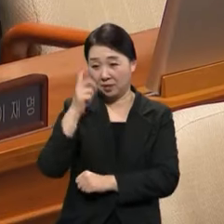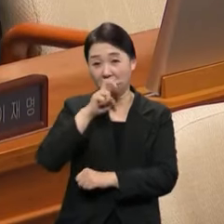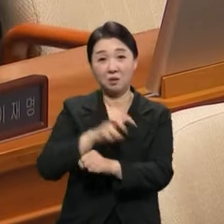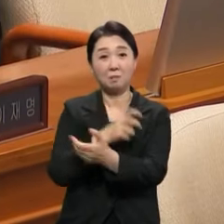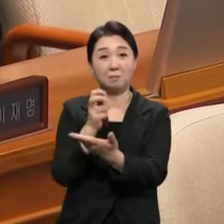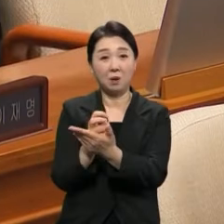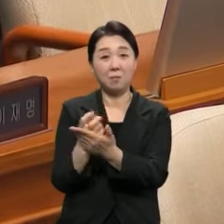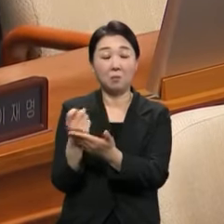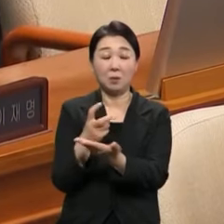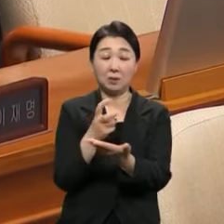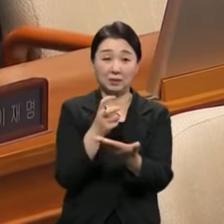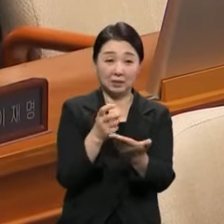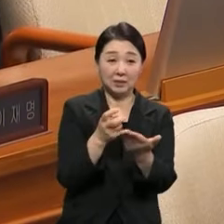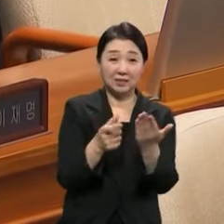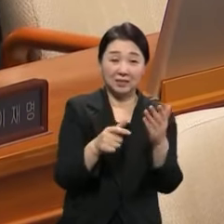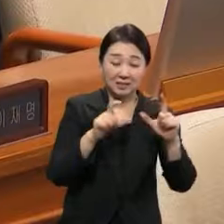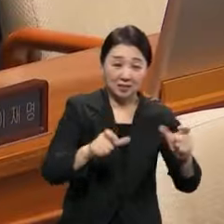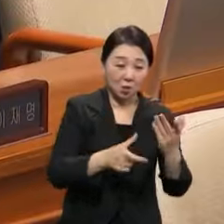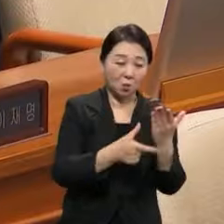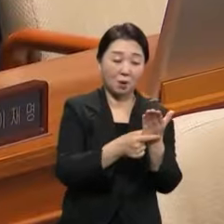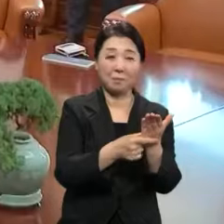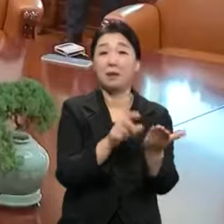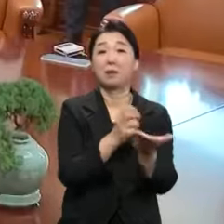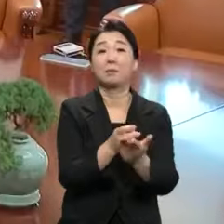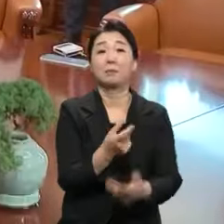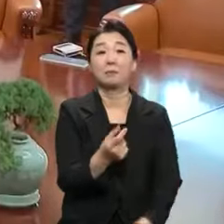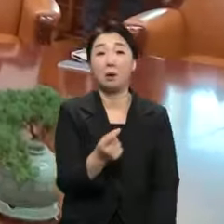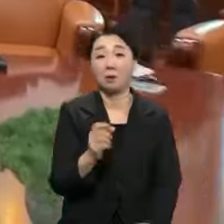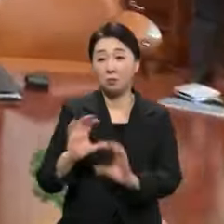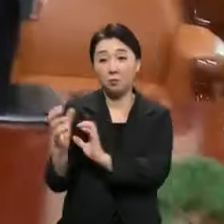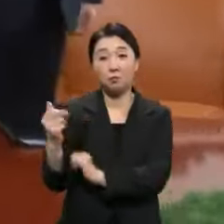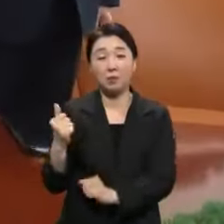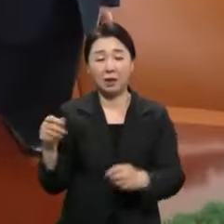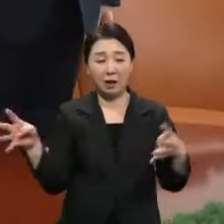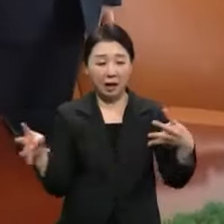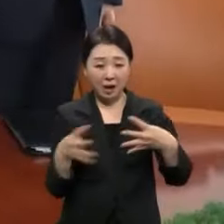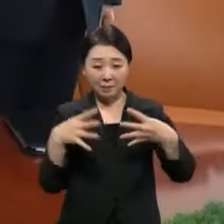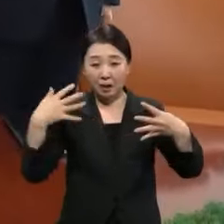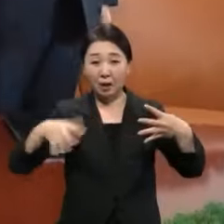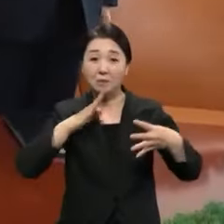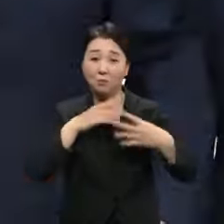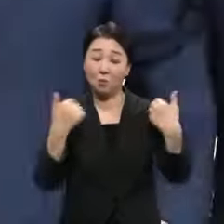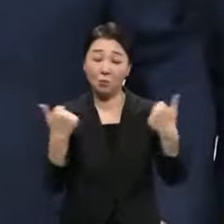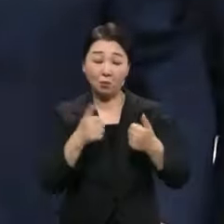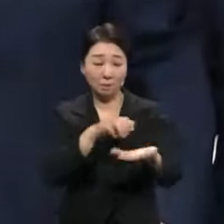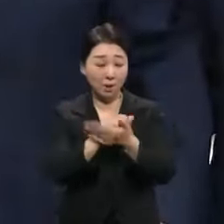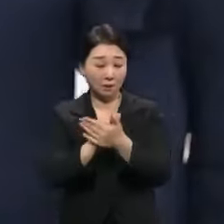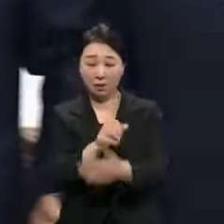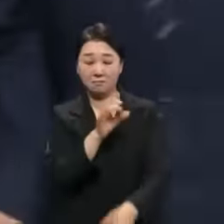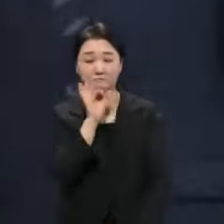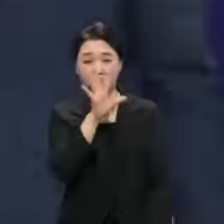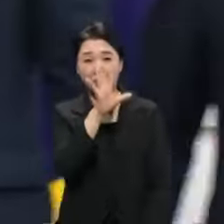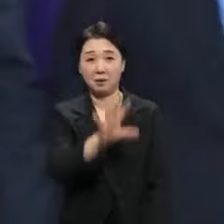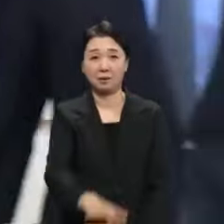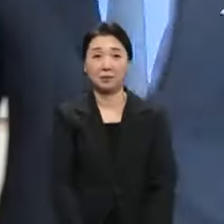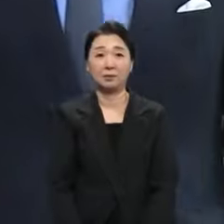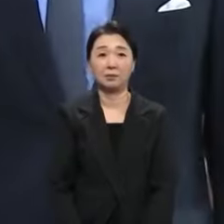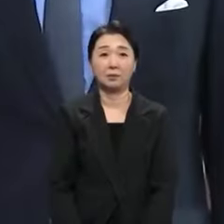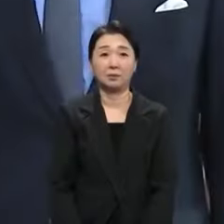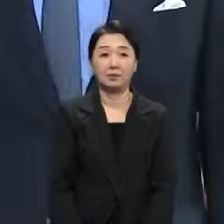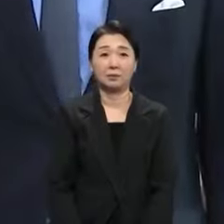특검법, 지역화폐법입니다. 국민의힘은 합의되지 않는 본회의는 받아들일 수 없다고